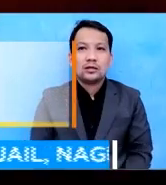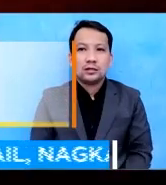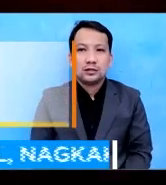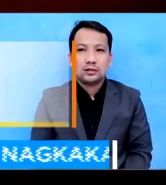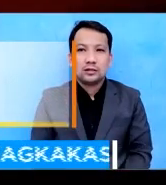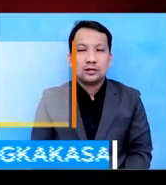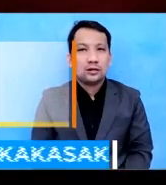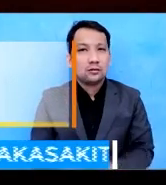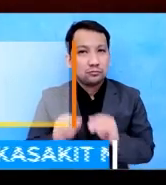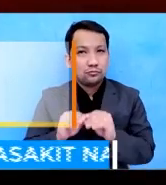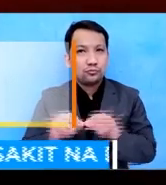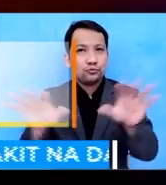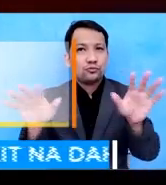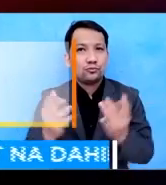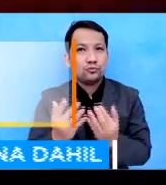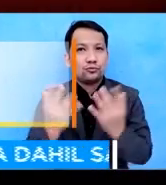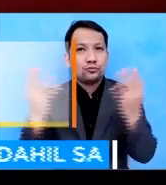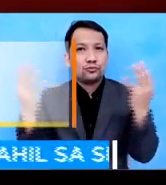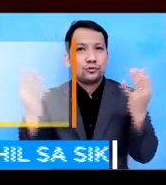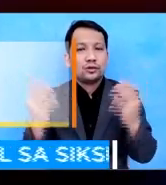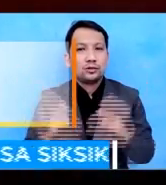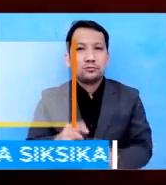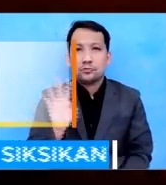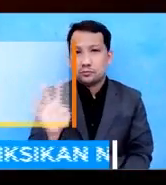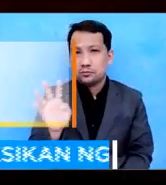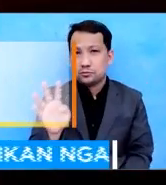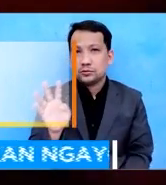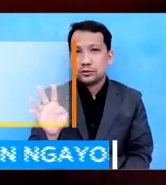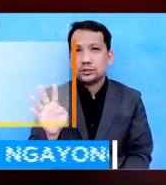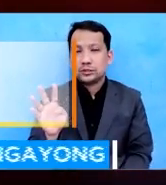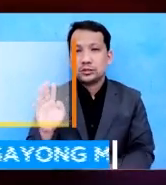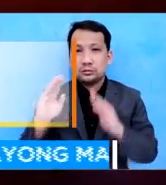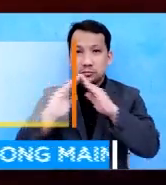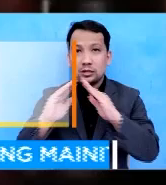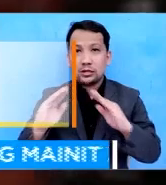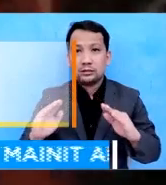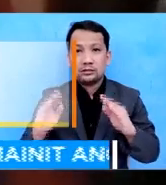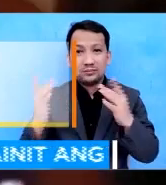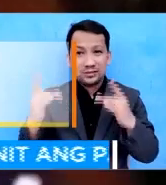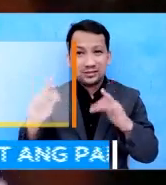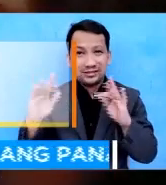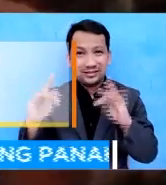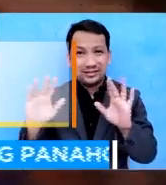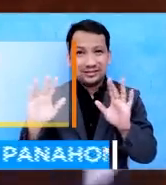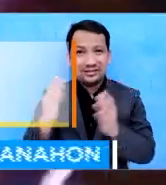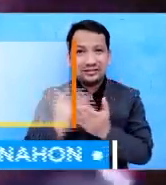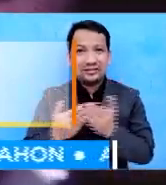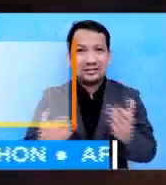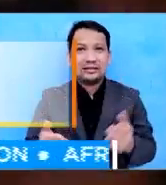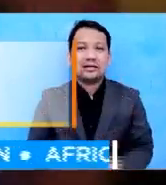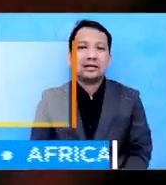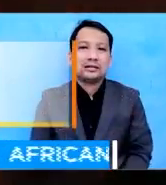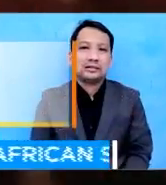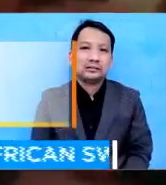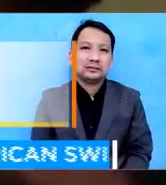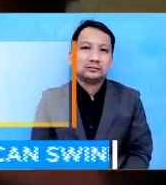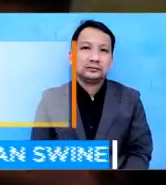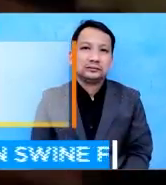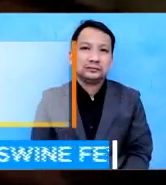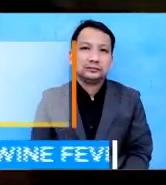Mabilis na kumalat ang apoy sa 40 bahay na karamihan gawa sa light materials. Ba naman yan? Mata bahay, wala pa